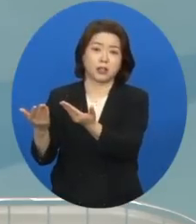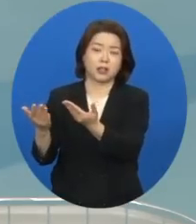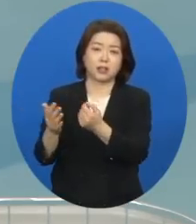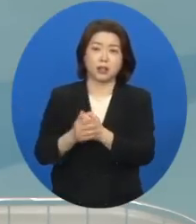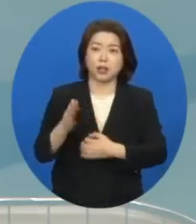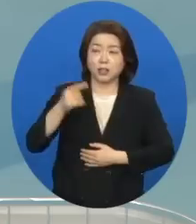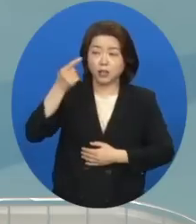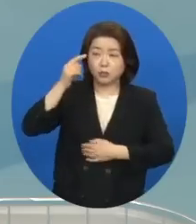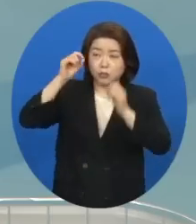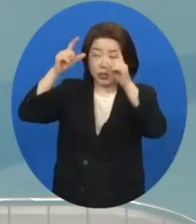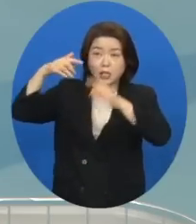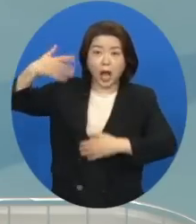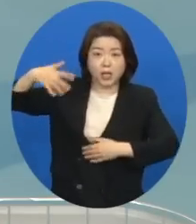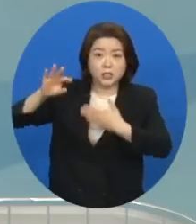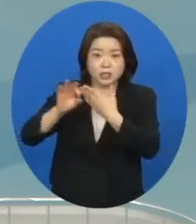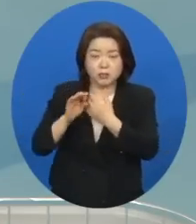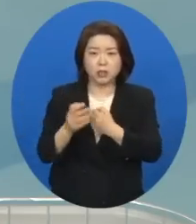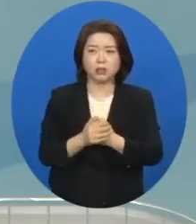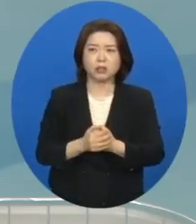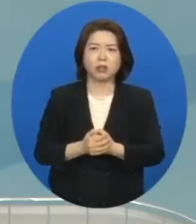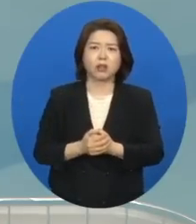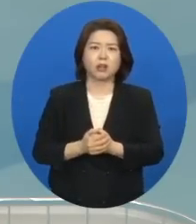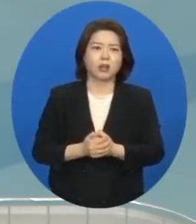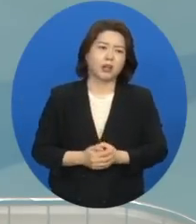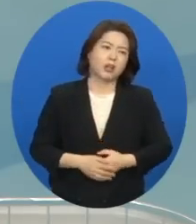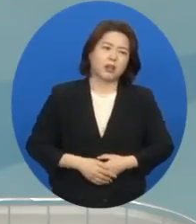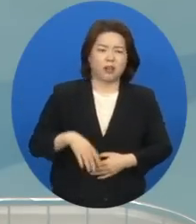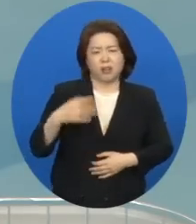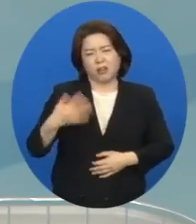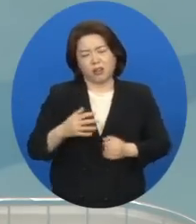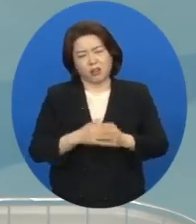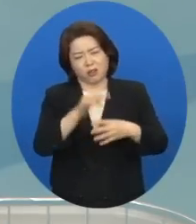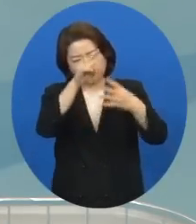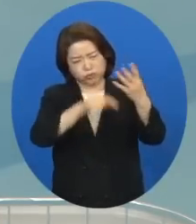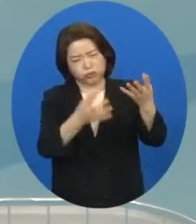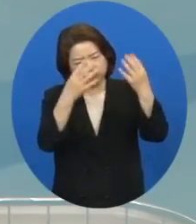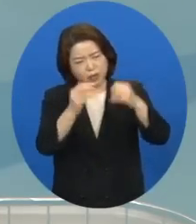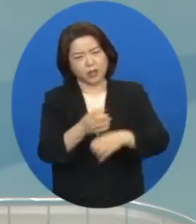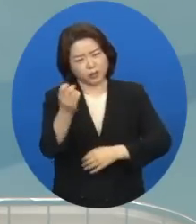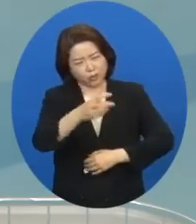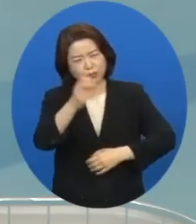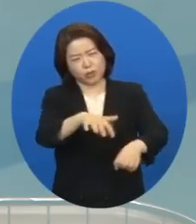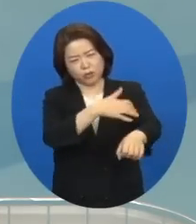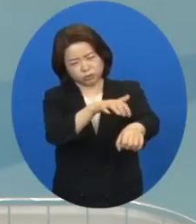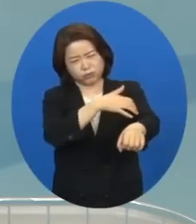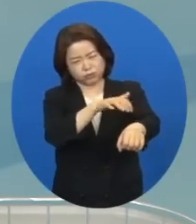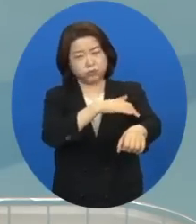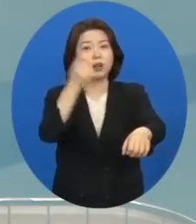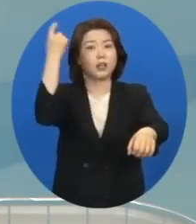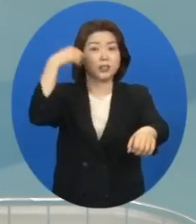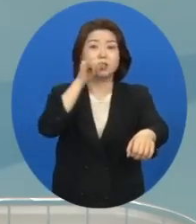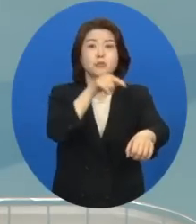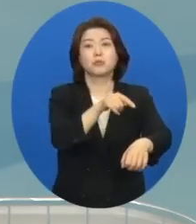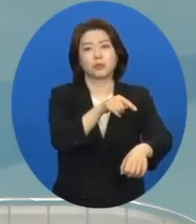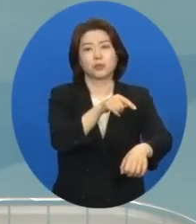그게 눈이 안 뜨인 사람에게는 세상이 왜 이렇게 들볶는 거야 또 이렇게도 느껴지는